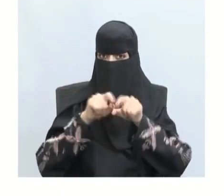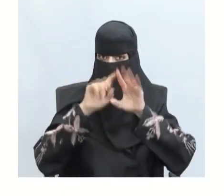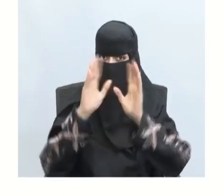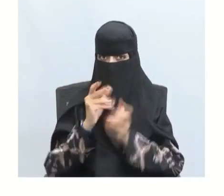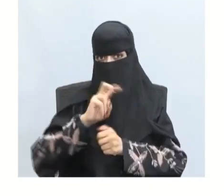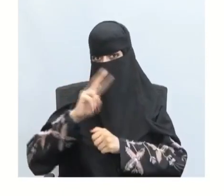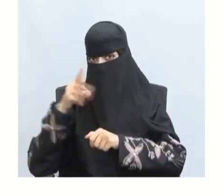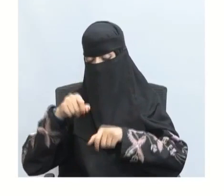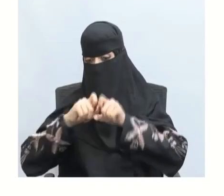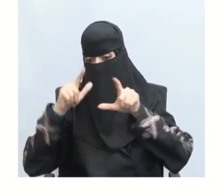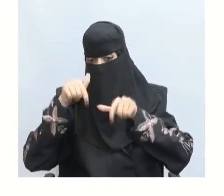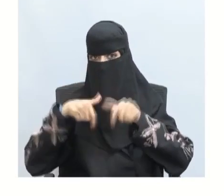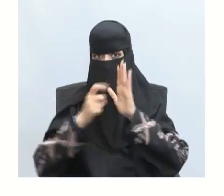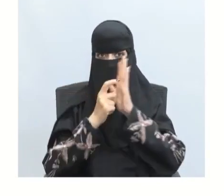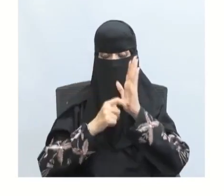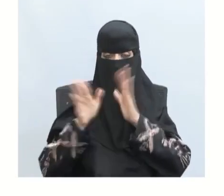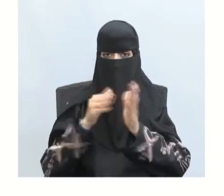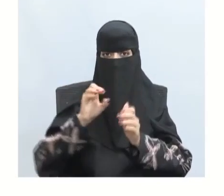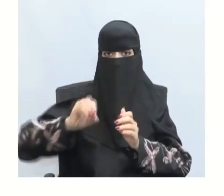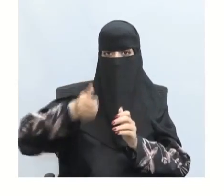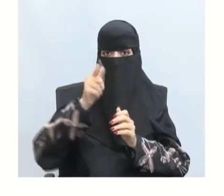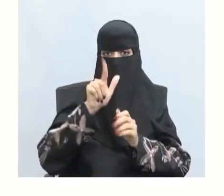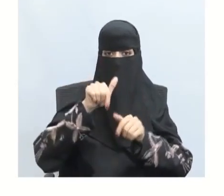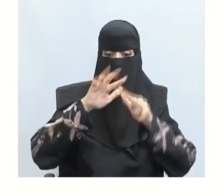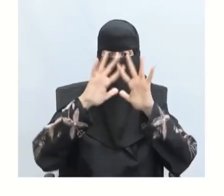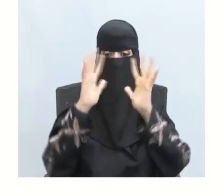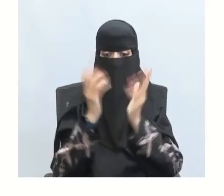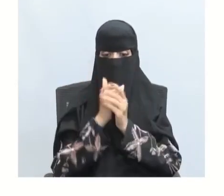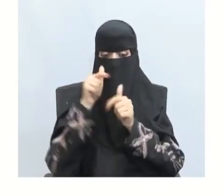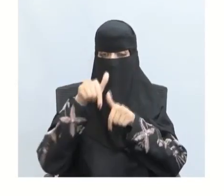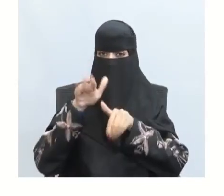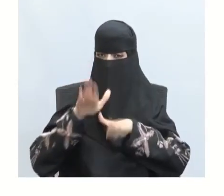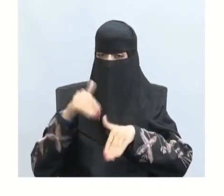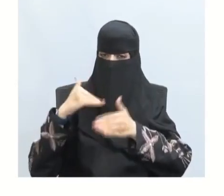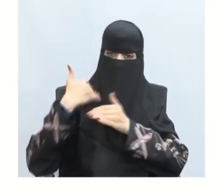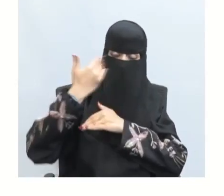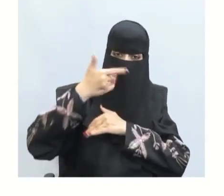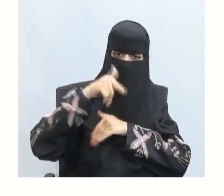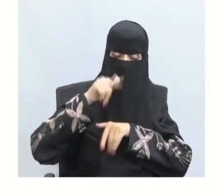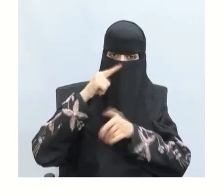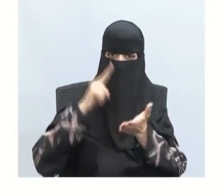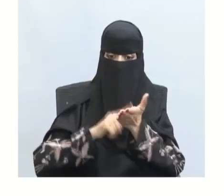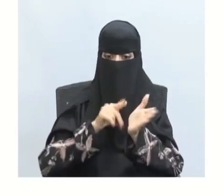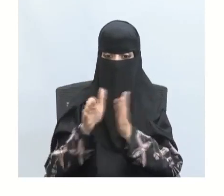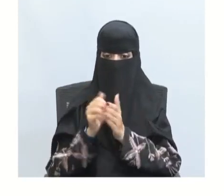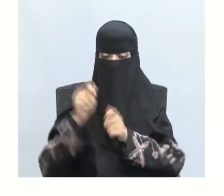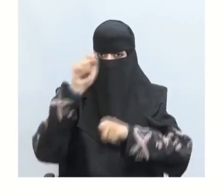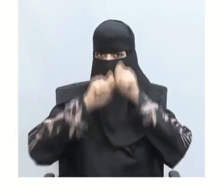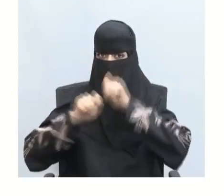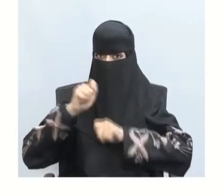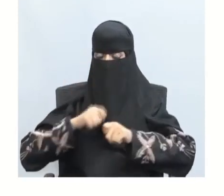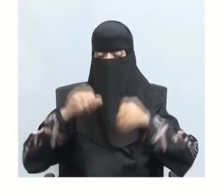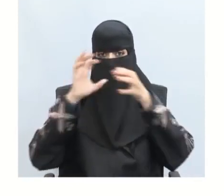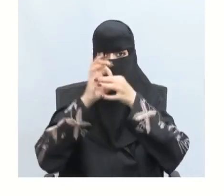اخر يوضح قانون هابل الكوني ذكرنا بعد ذلك بانه عمليه